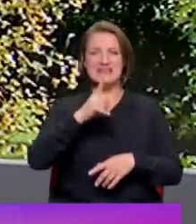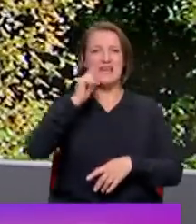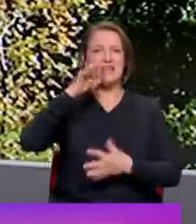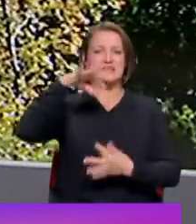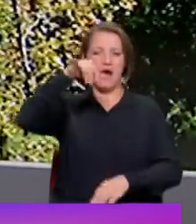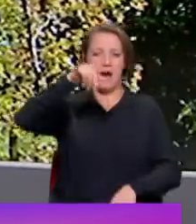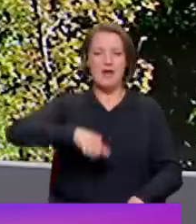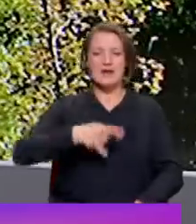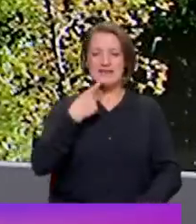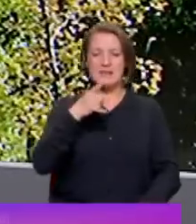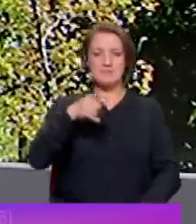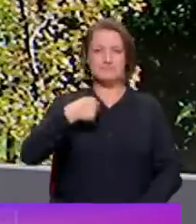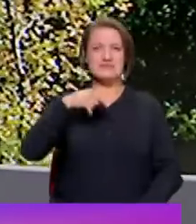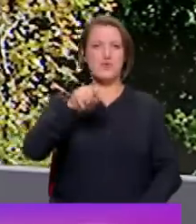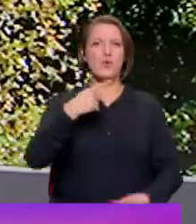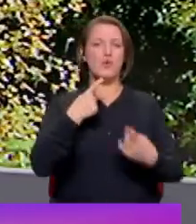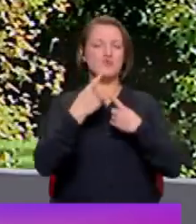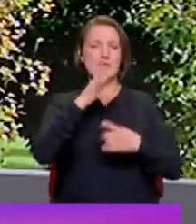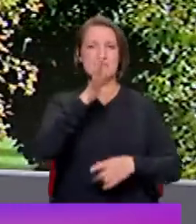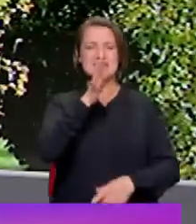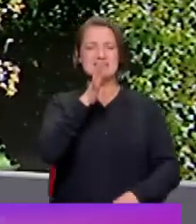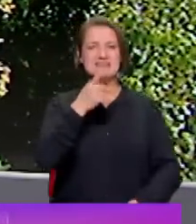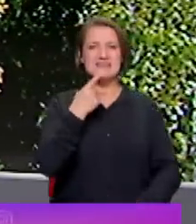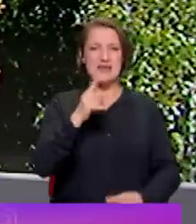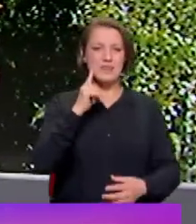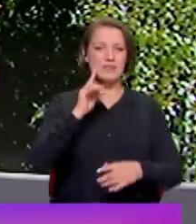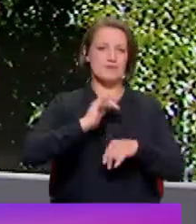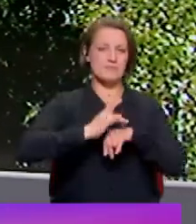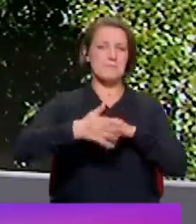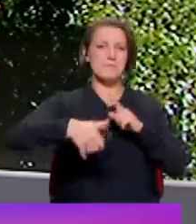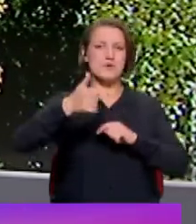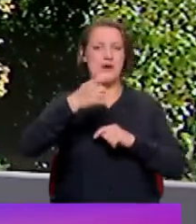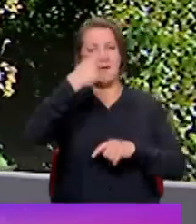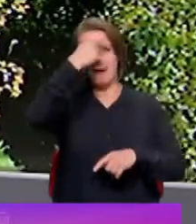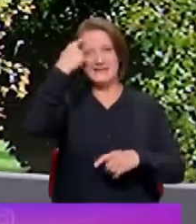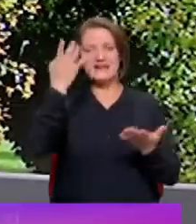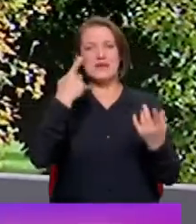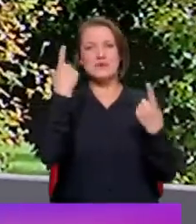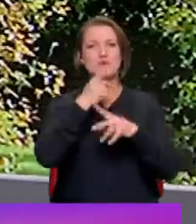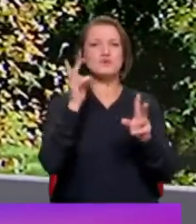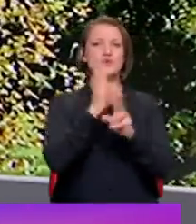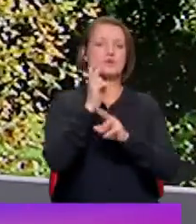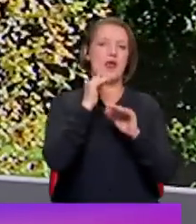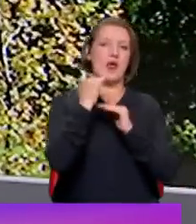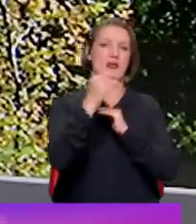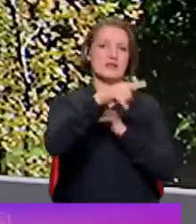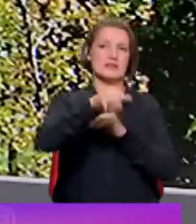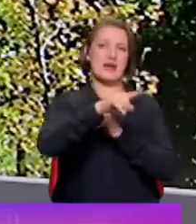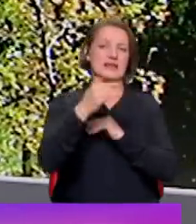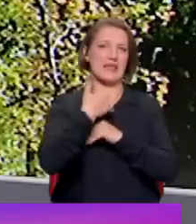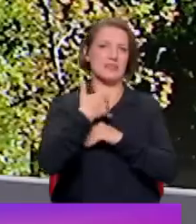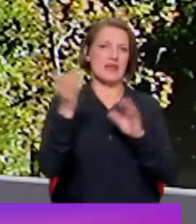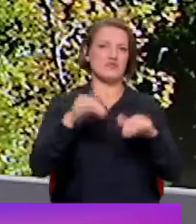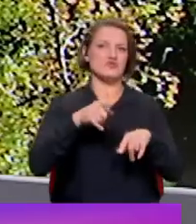dendiğinde bir tek bu konuda Biz konuşabiliriz diyen ülkelerin liderlerini o kaderden yana yüzü gülen halklar kendine